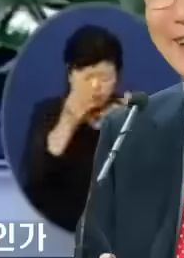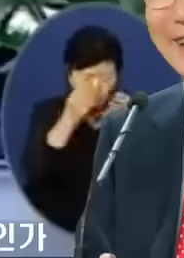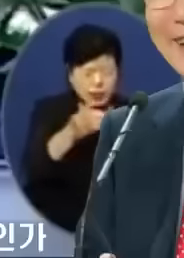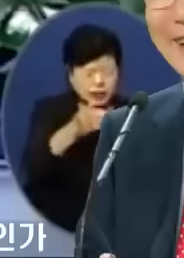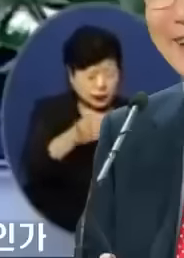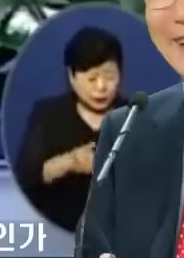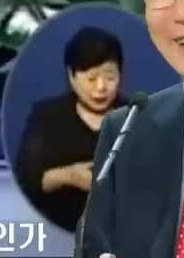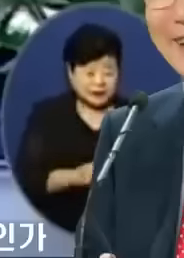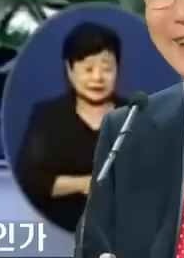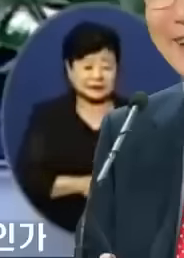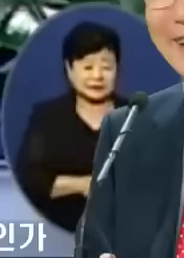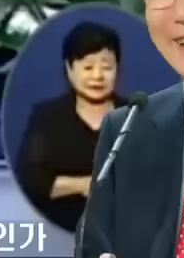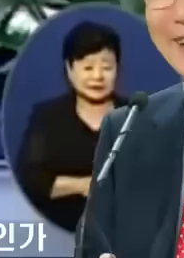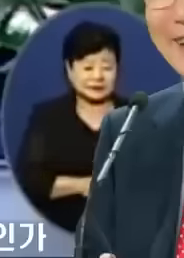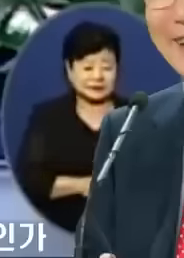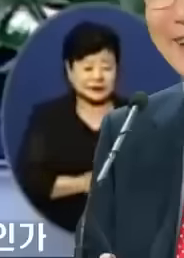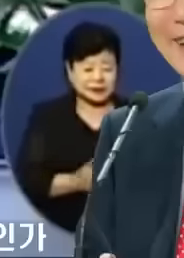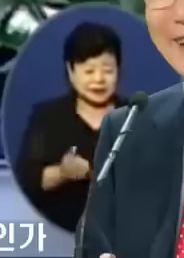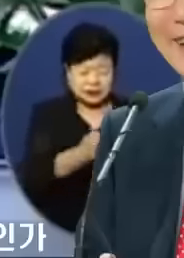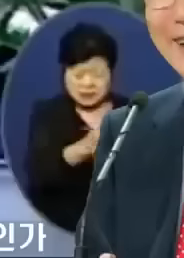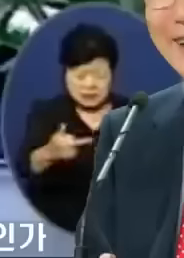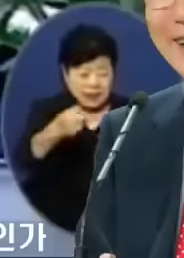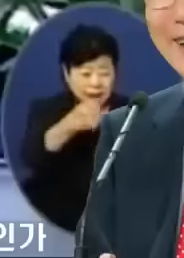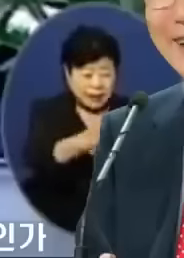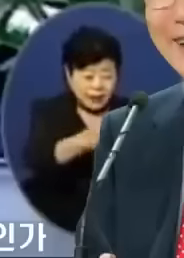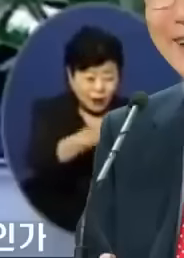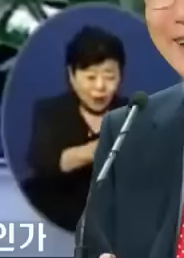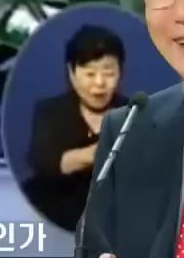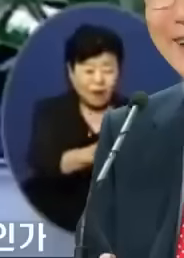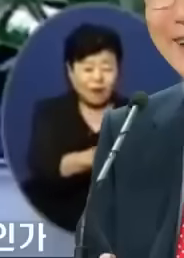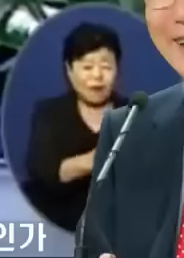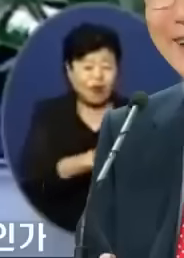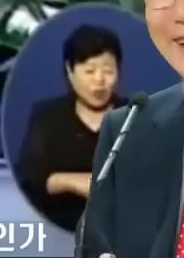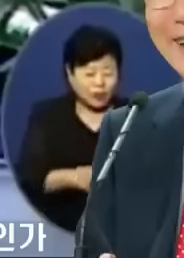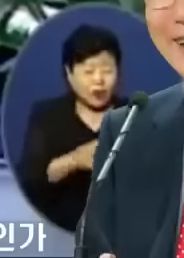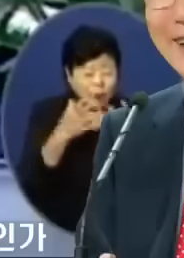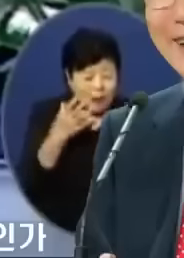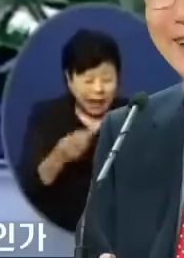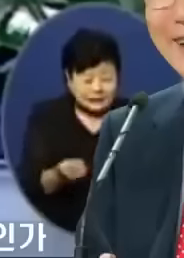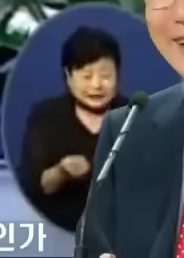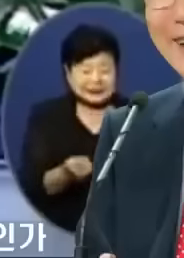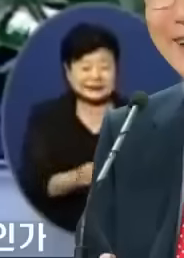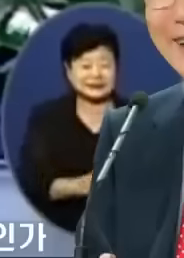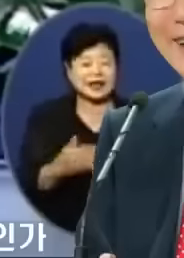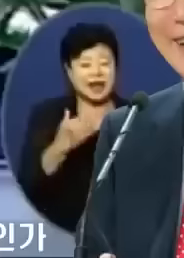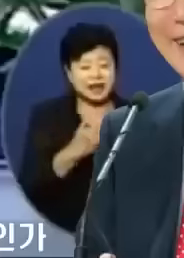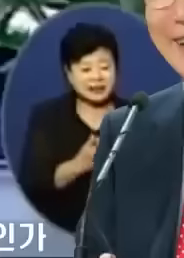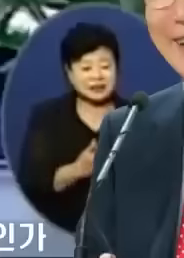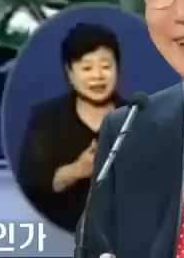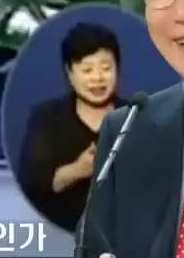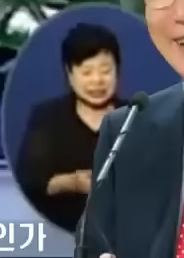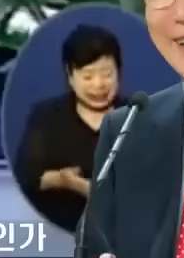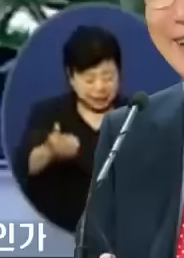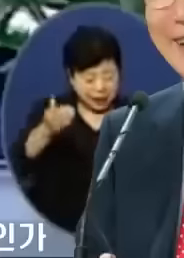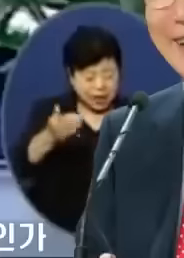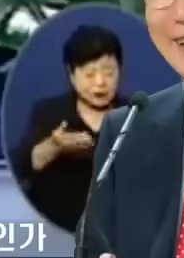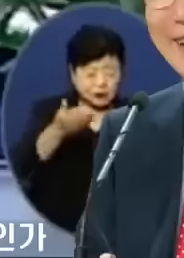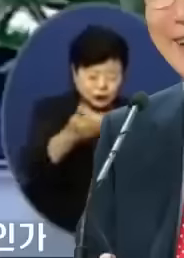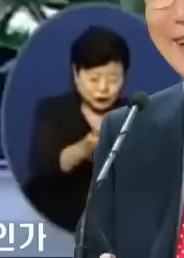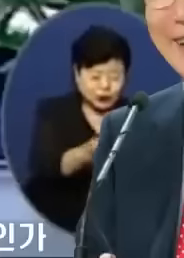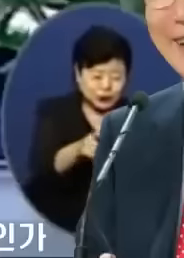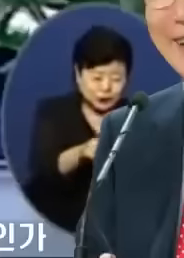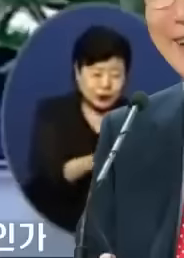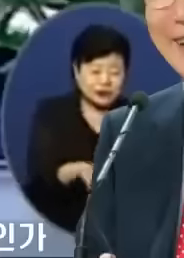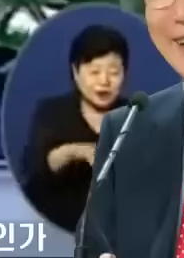고난을 통해서 그릇을 크게 만들어서 더 많은 은혜를 담아서 주시기